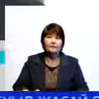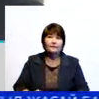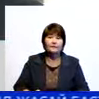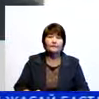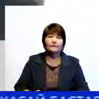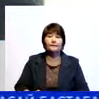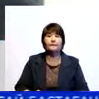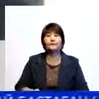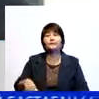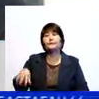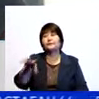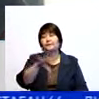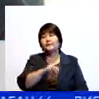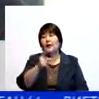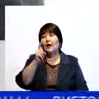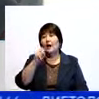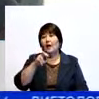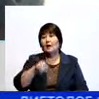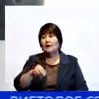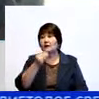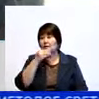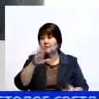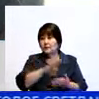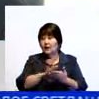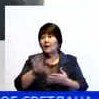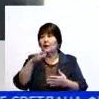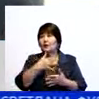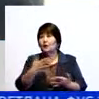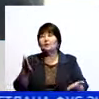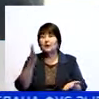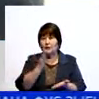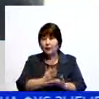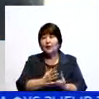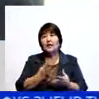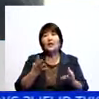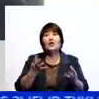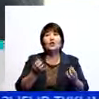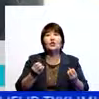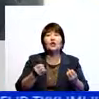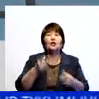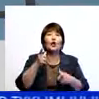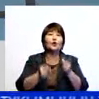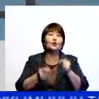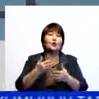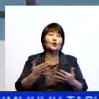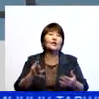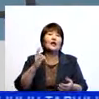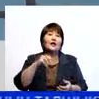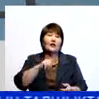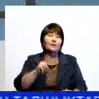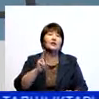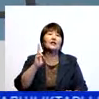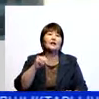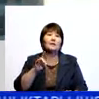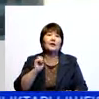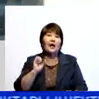Достар мейрамханасы халал. Бұл жерде тамақтың барлық өнімдері болады, және де сүт өнімдері болады, қымыз, қымыран, шұбат